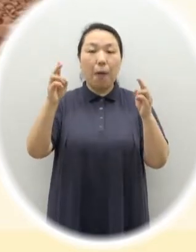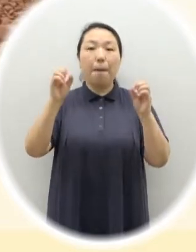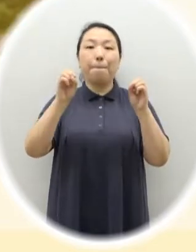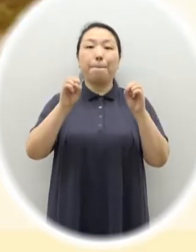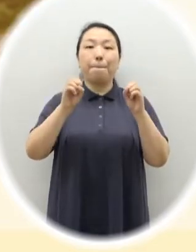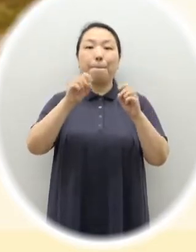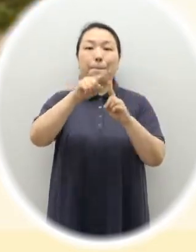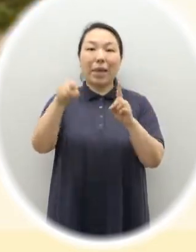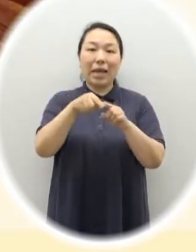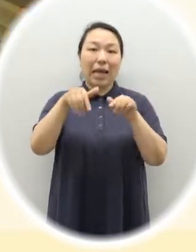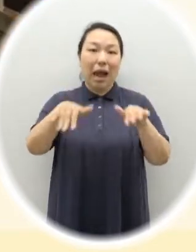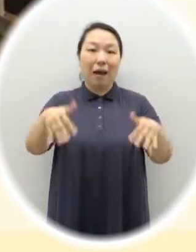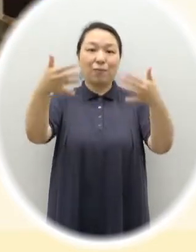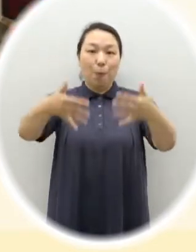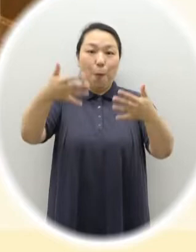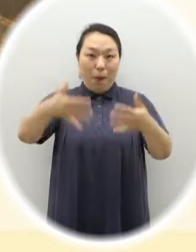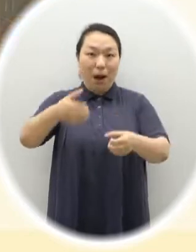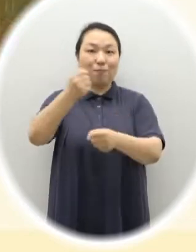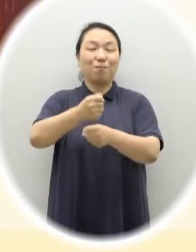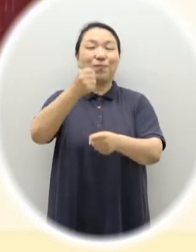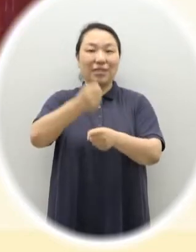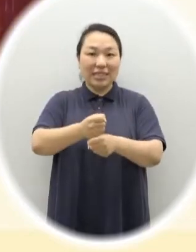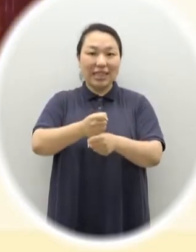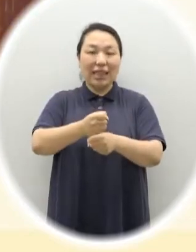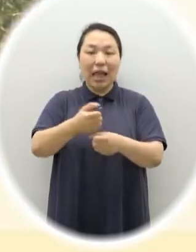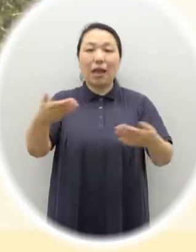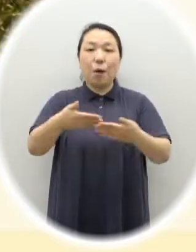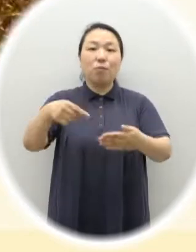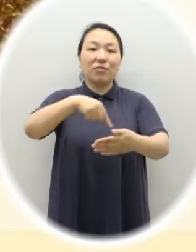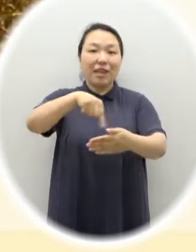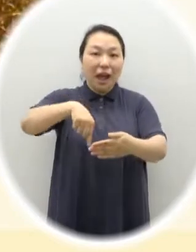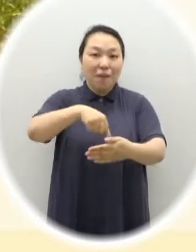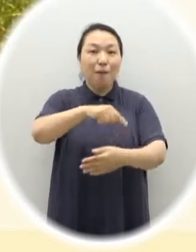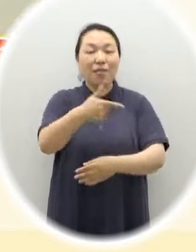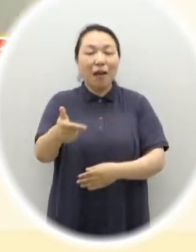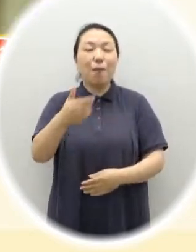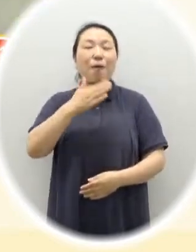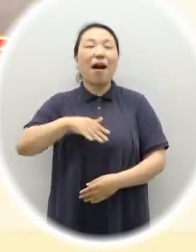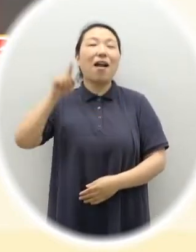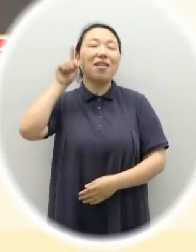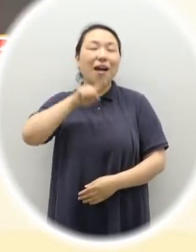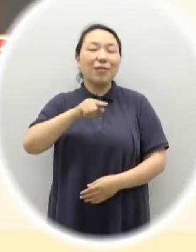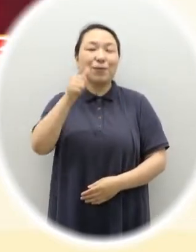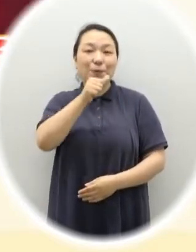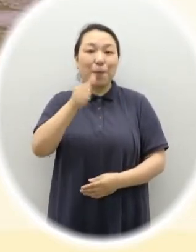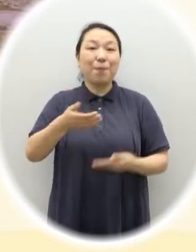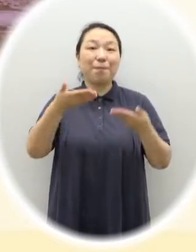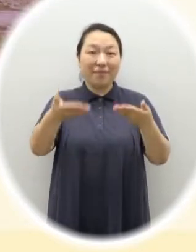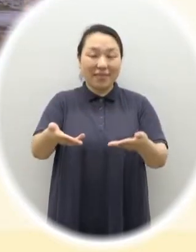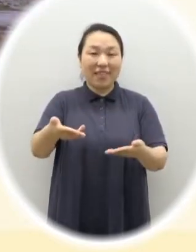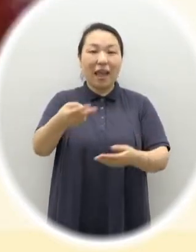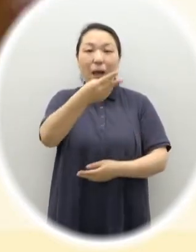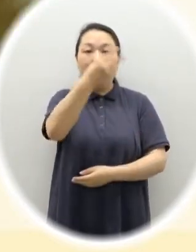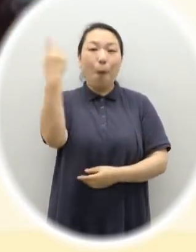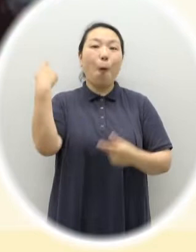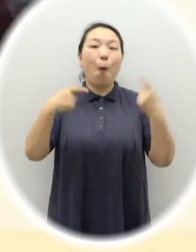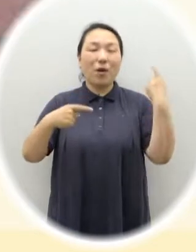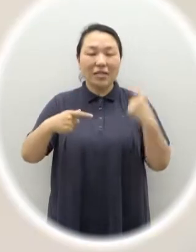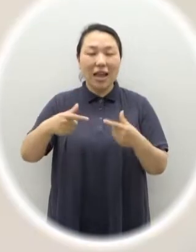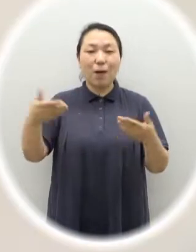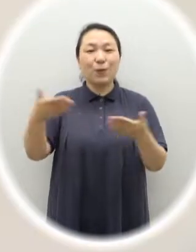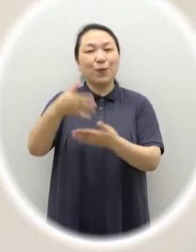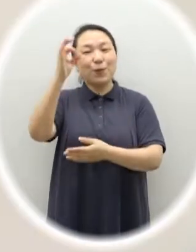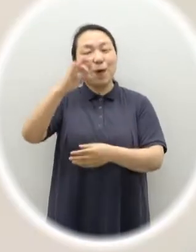動画を作成し、企業の業務内容などを分かりやすくお知らせすることで、高校生の業界研究をはじめとする就職活